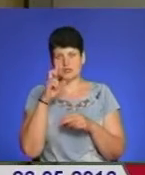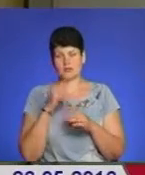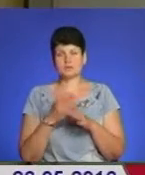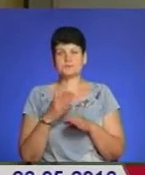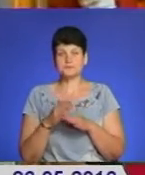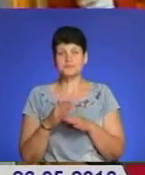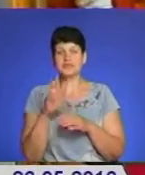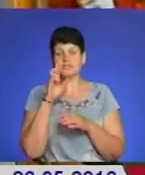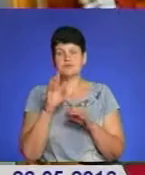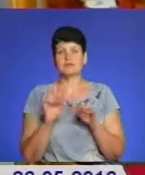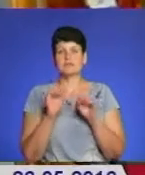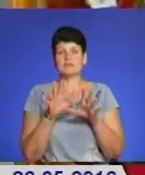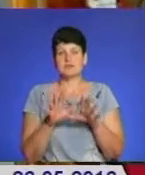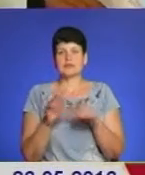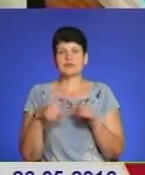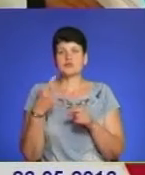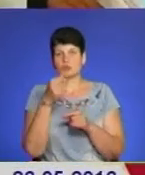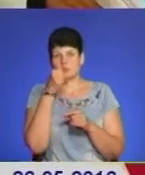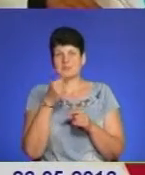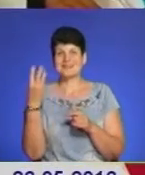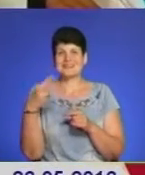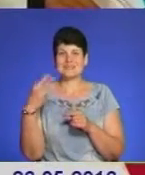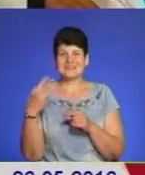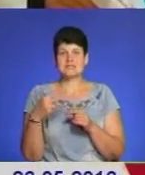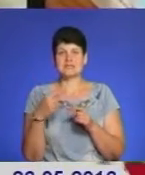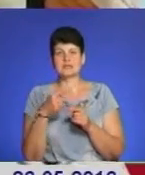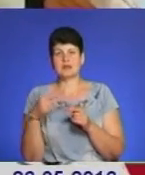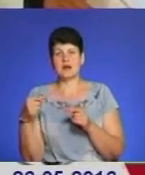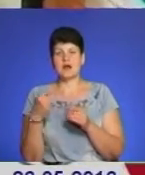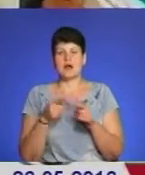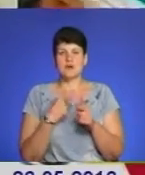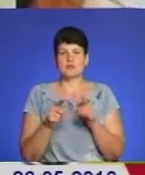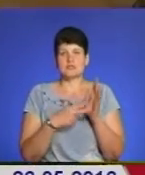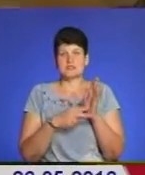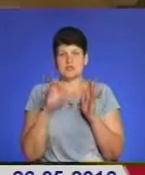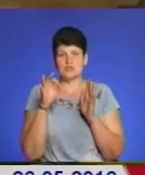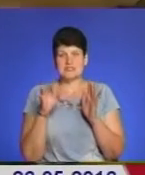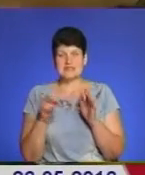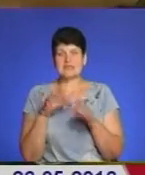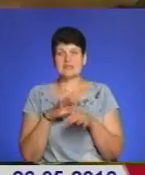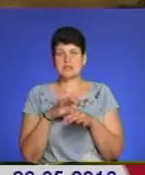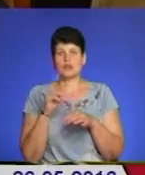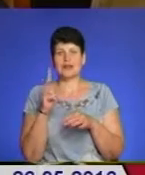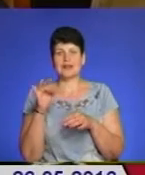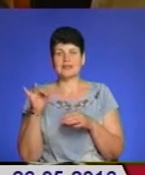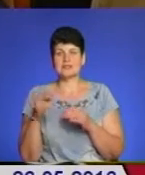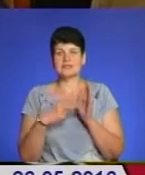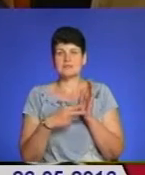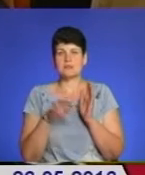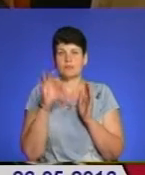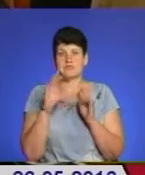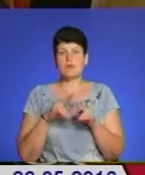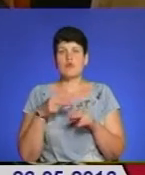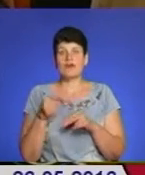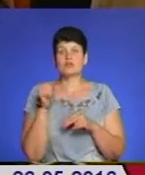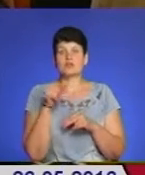Держава відшкодує одразу ж на наступний місяць 30 або 70% тіла кредиту. Наголошуємо, 70% повернуть